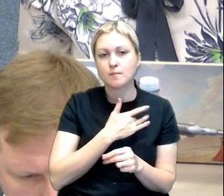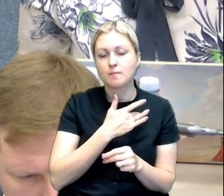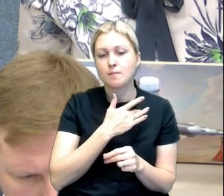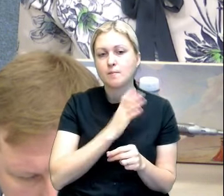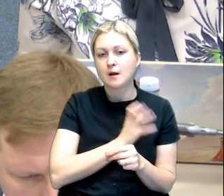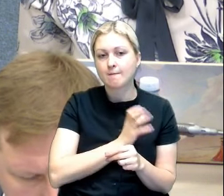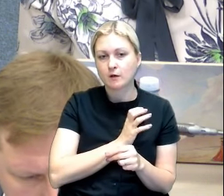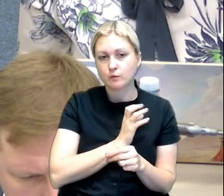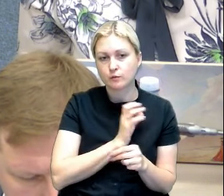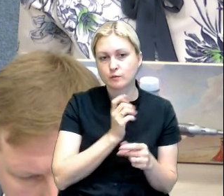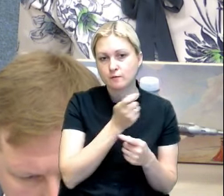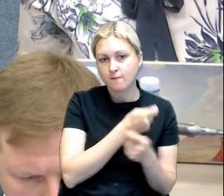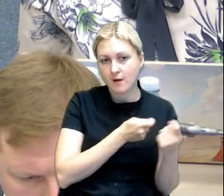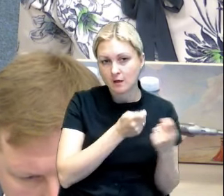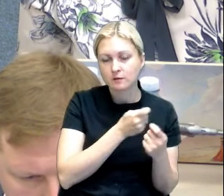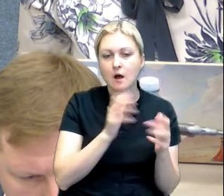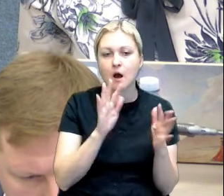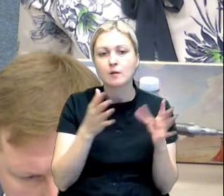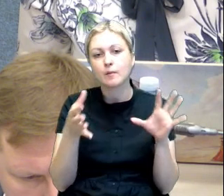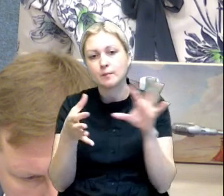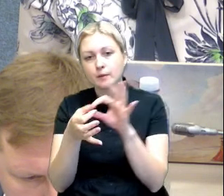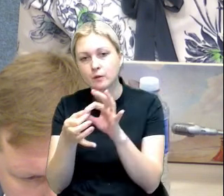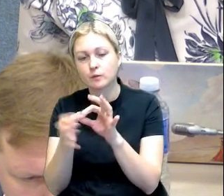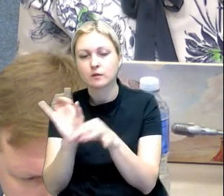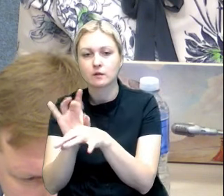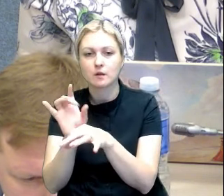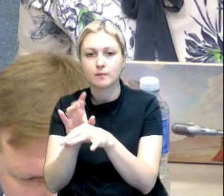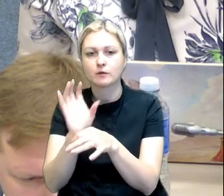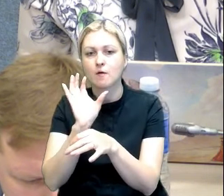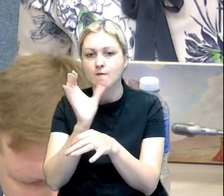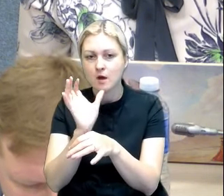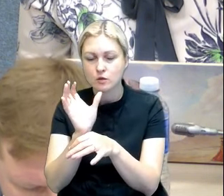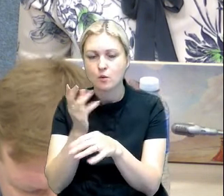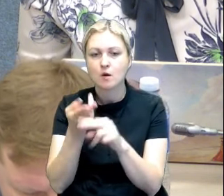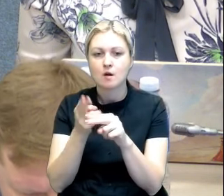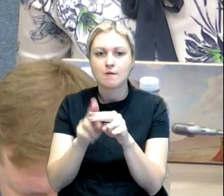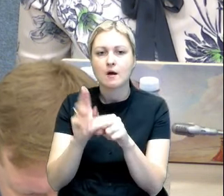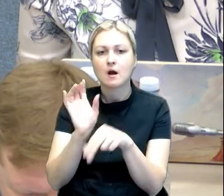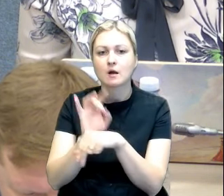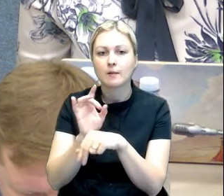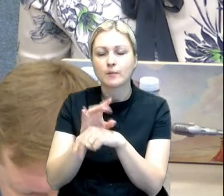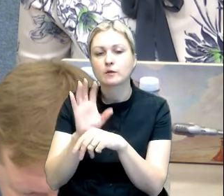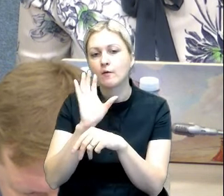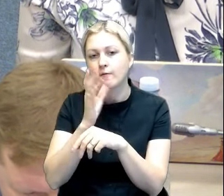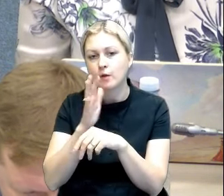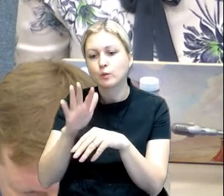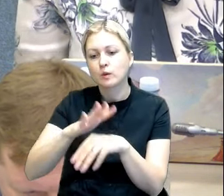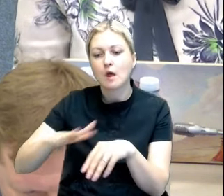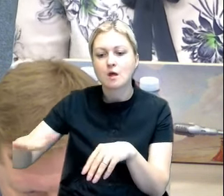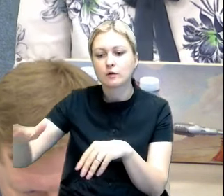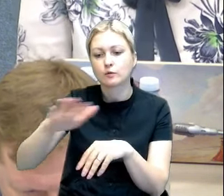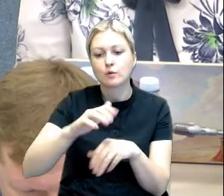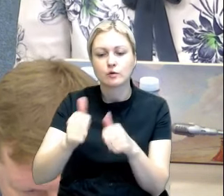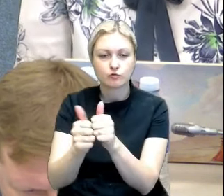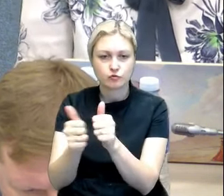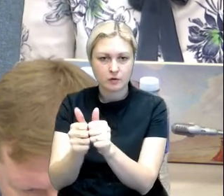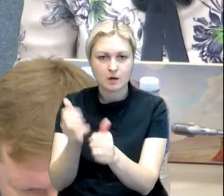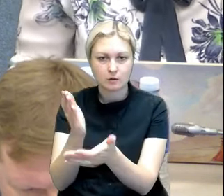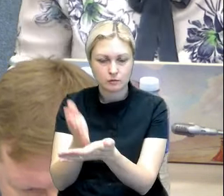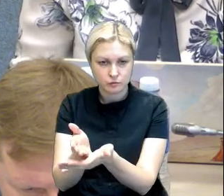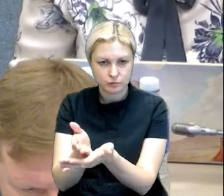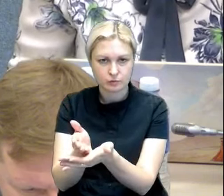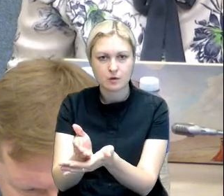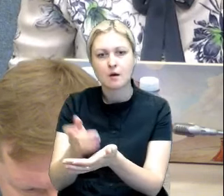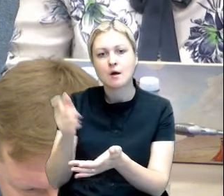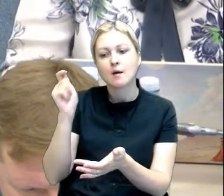jungti prie klaipėdos vandenų todėl kad klaipėdos vandenys netgi ribbojasi ir teritoriškai šalia ir kažkaip tai pirtis ir